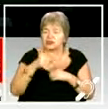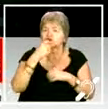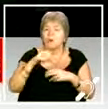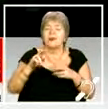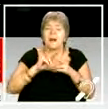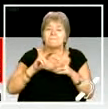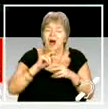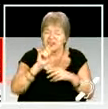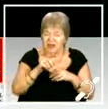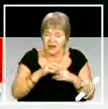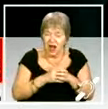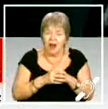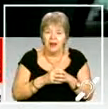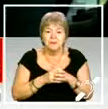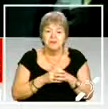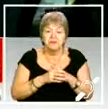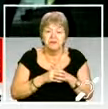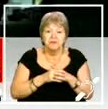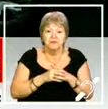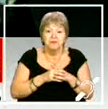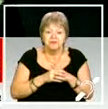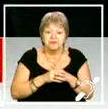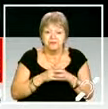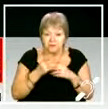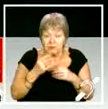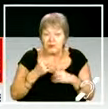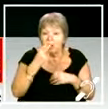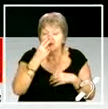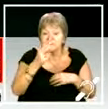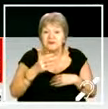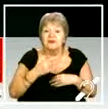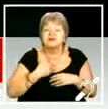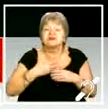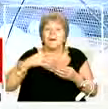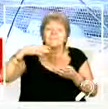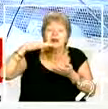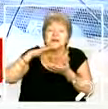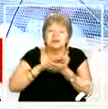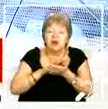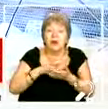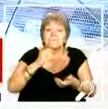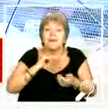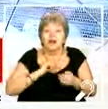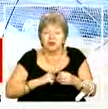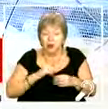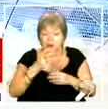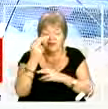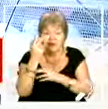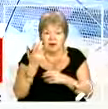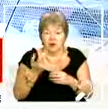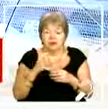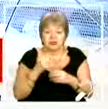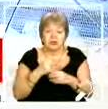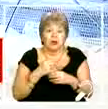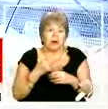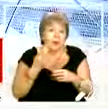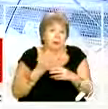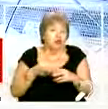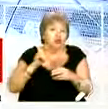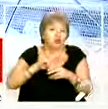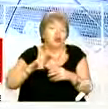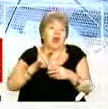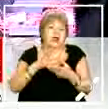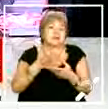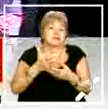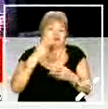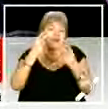prime, deci vor fi puternice pressing-uri pe angajatori, care la rândul dumnealor vor majora prețurile, că trebuie să-și acopere în continuare până